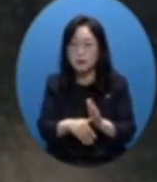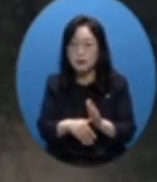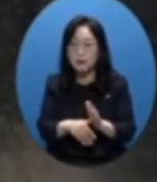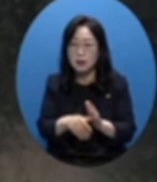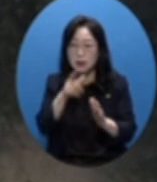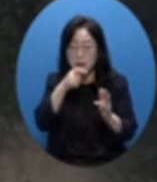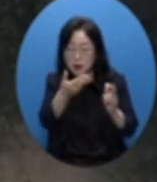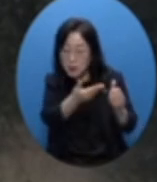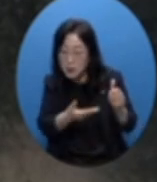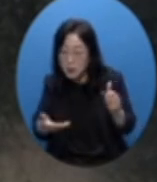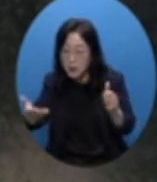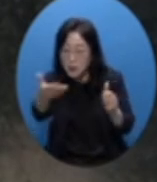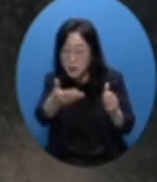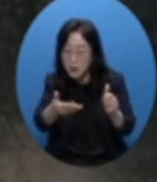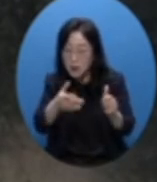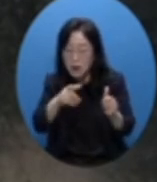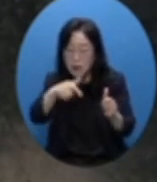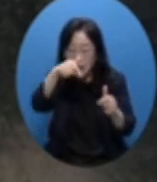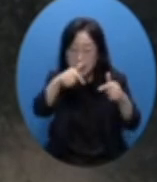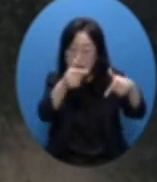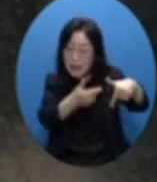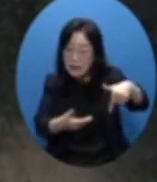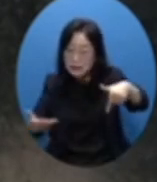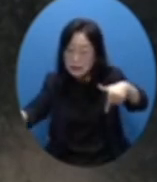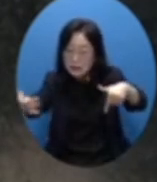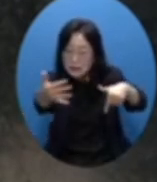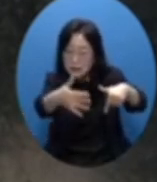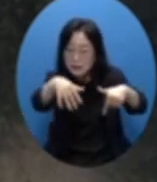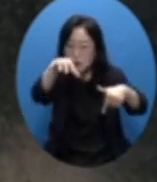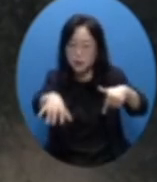아 칼로스 부분인데 베스탑 기억에서